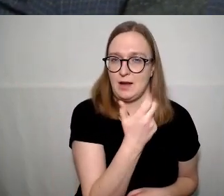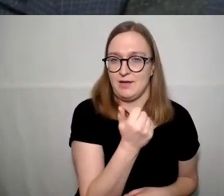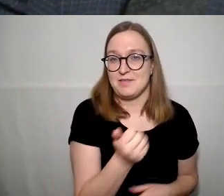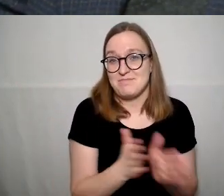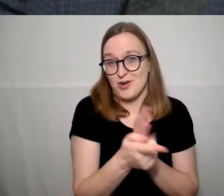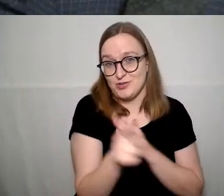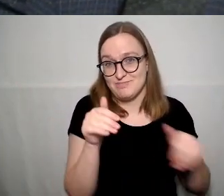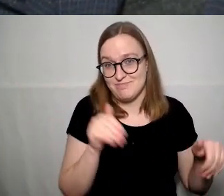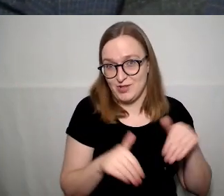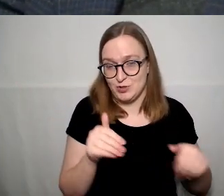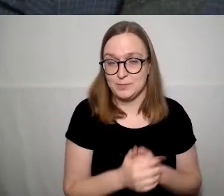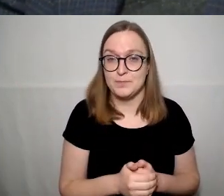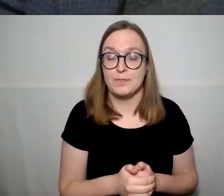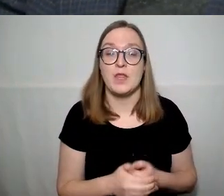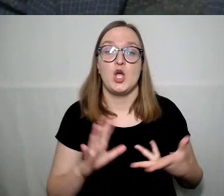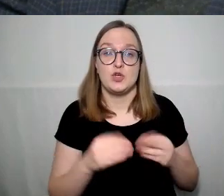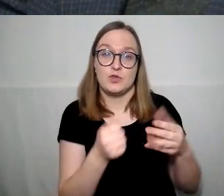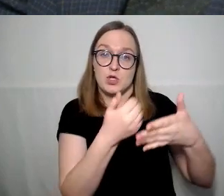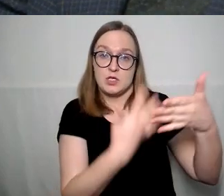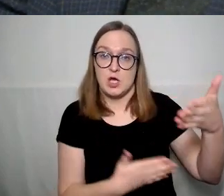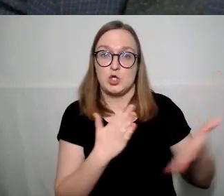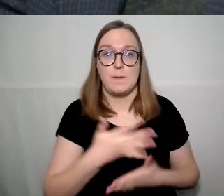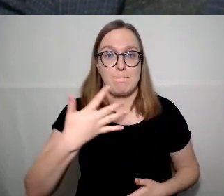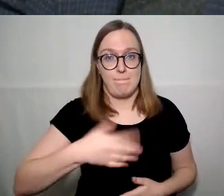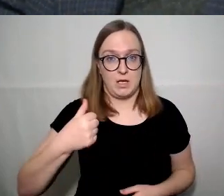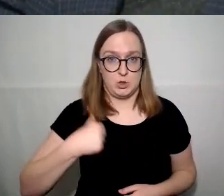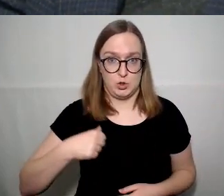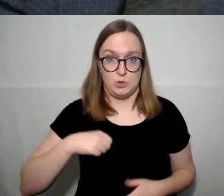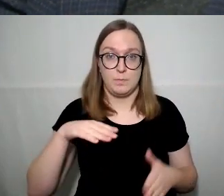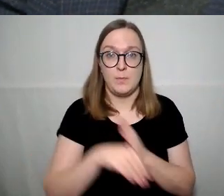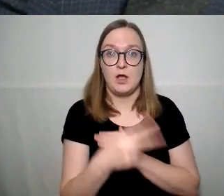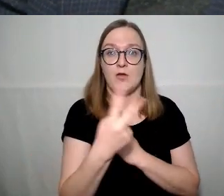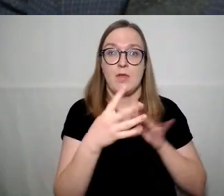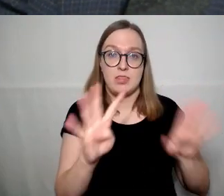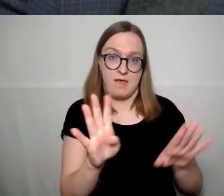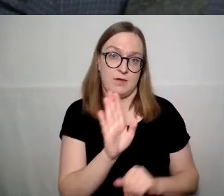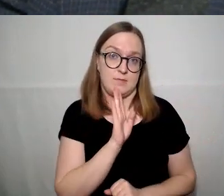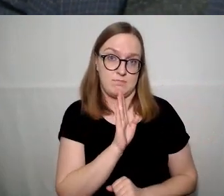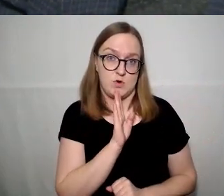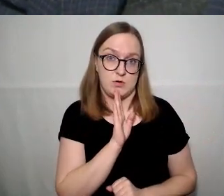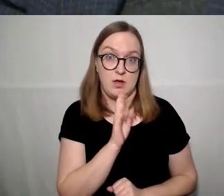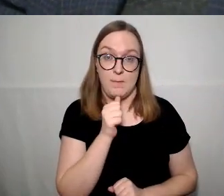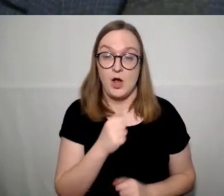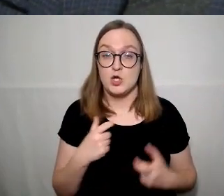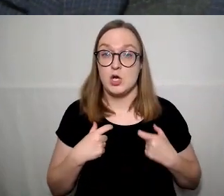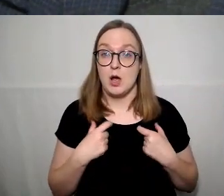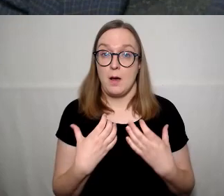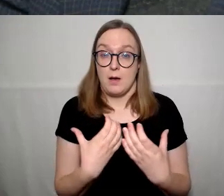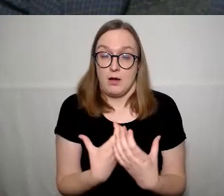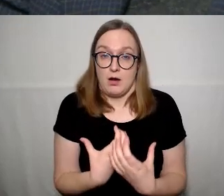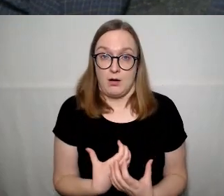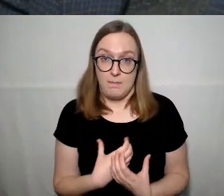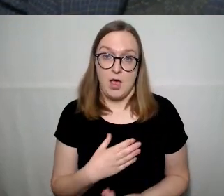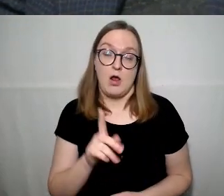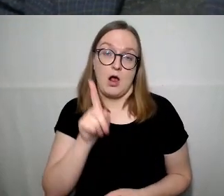pas mus iš viso yra 50 žmonių, iš jų 29 moteris. Jeigu pridedam kandidatę į merės Silvą Lengvinę, mes